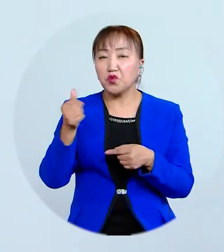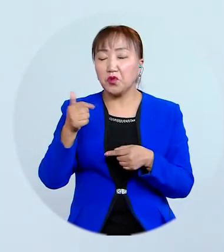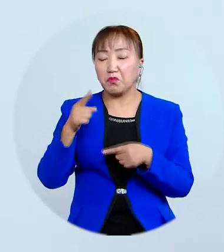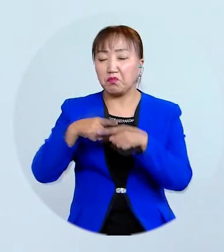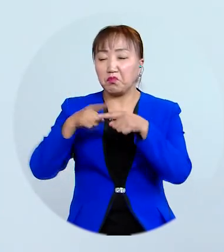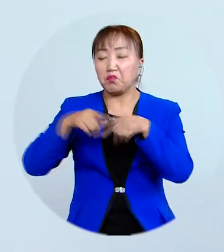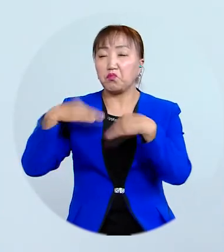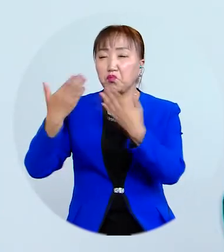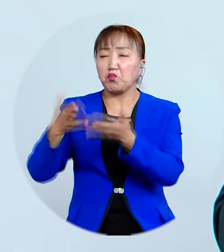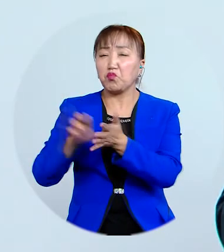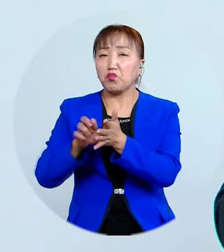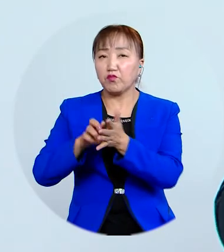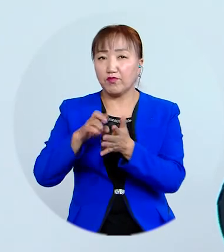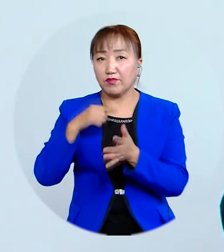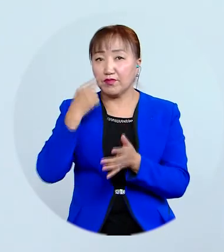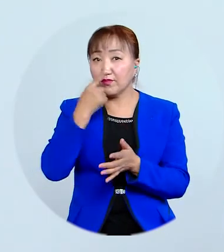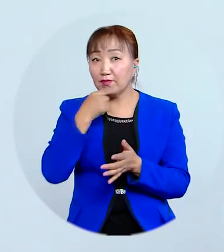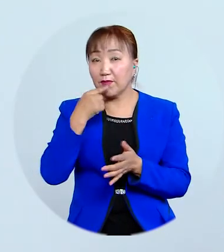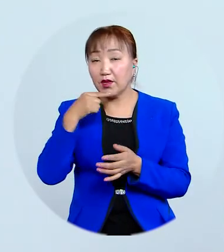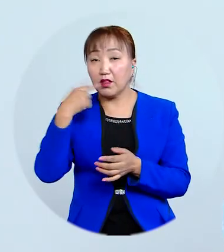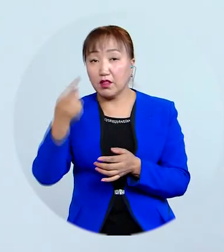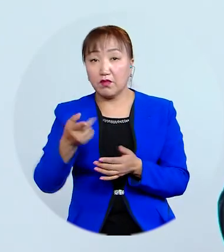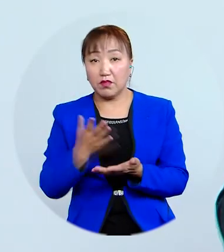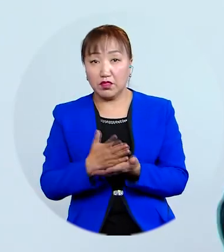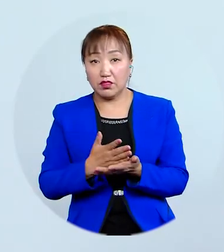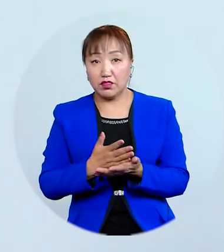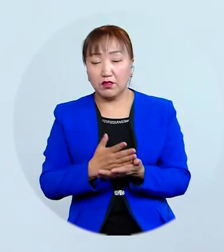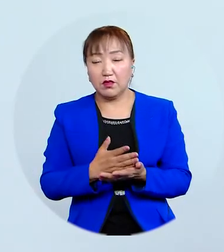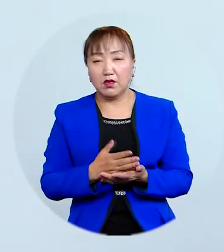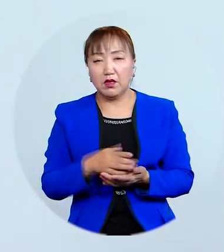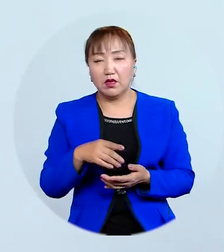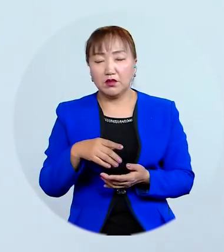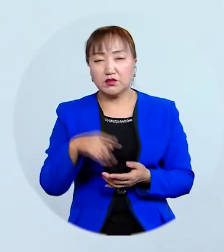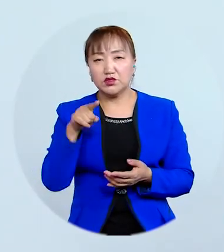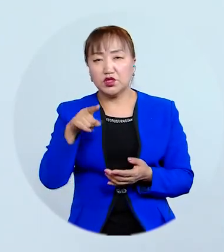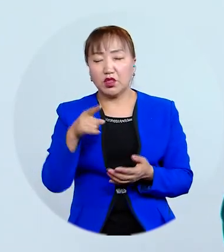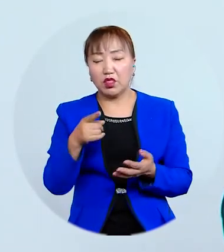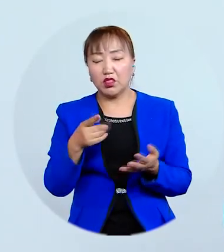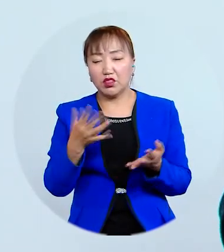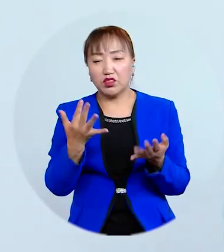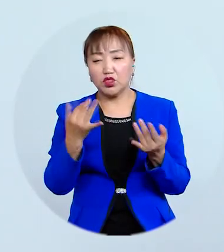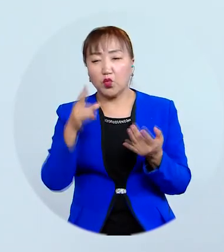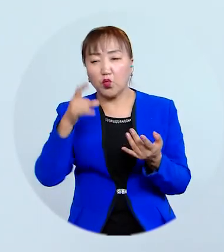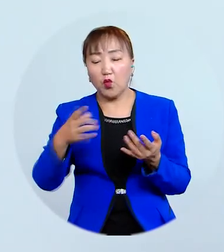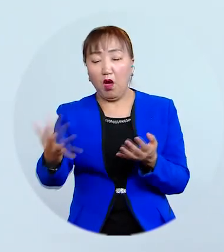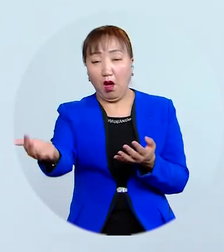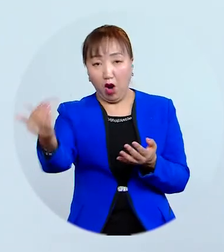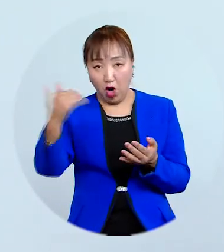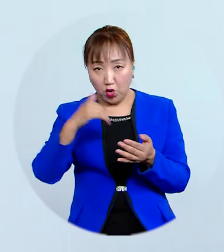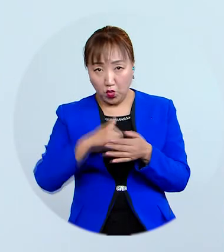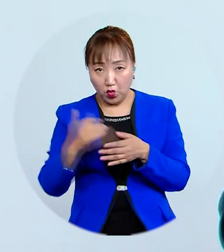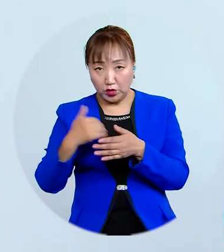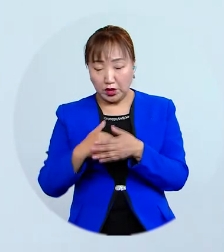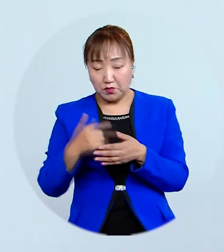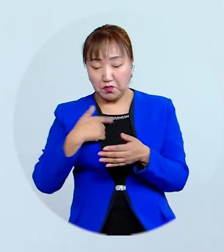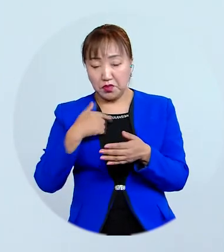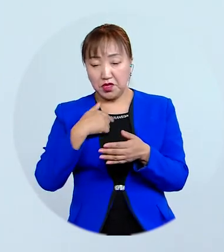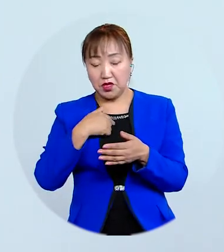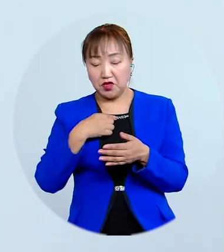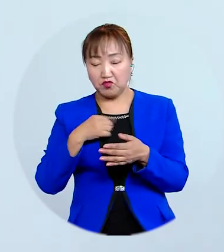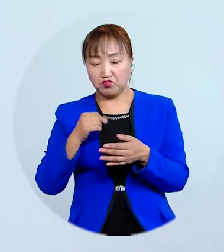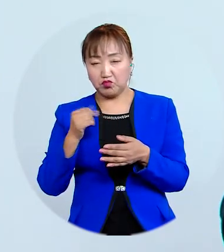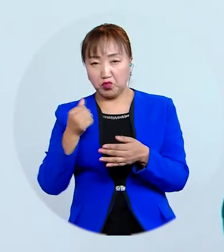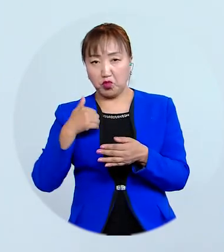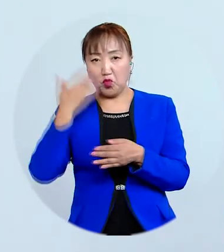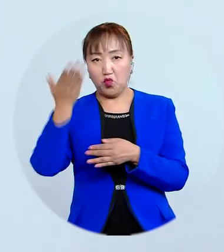хувилбар байдаг юм аа. Хэрвээ одоо та тэдүүн олж ирээд тийм урамшуул өгнө л гэж явах юм бол цаана энэ луйврын пирамид байх магадaltaй шүү